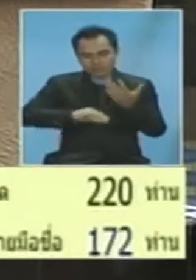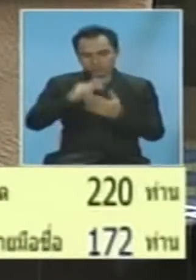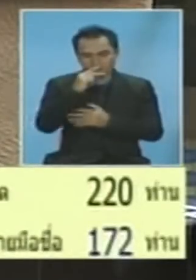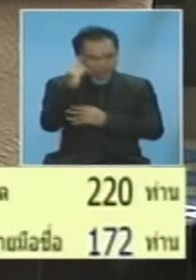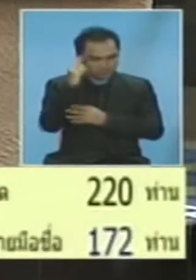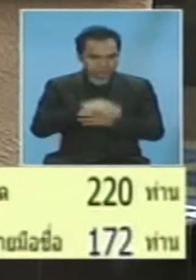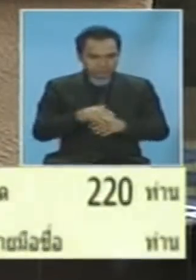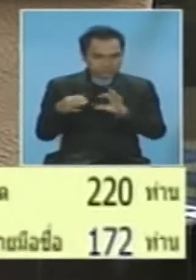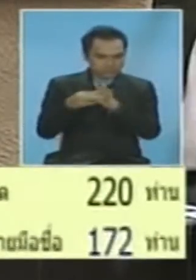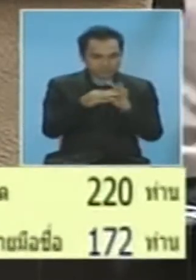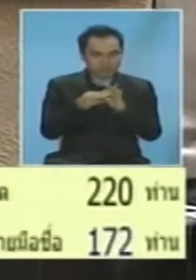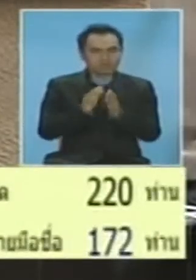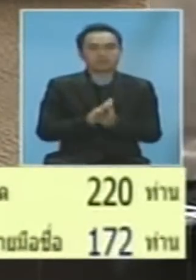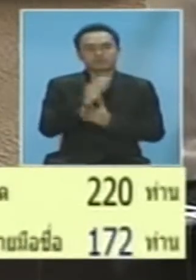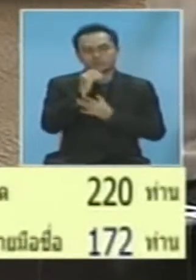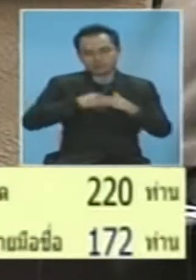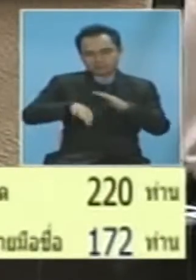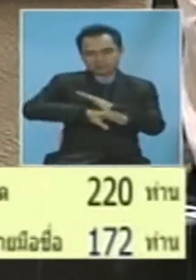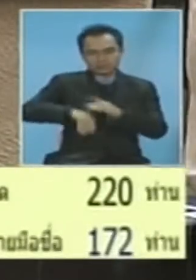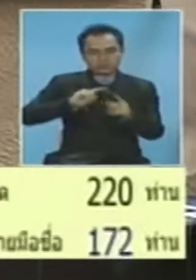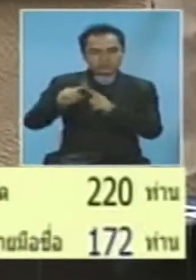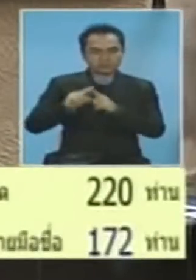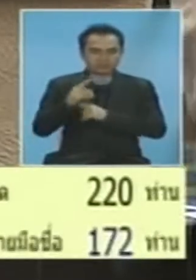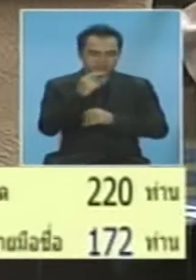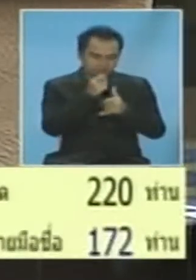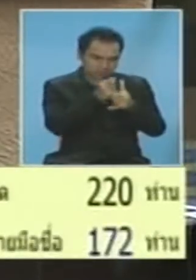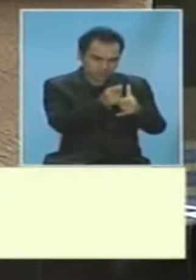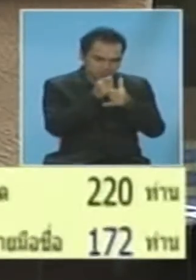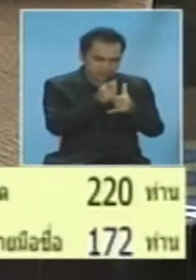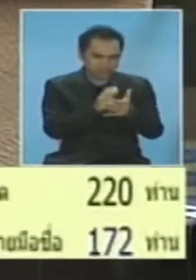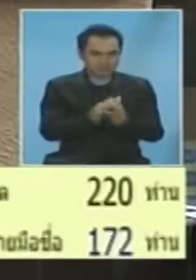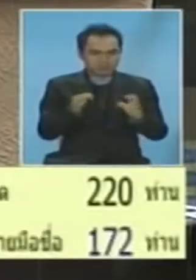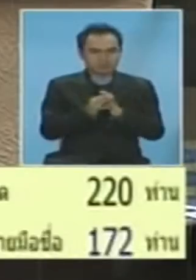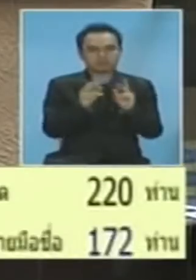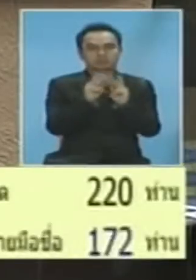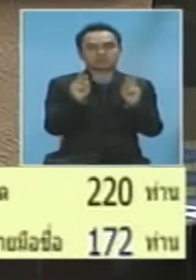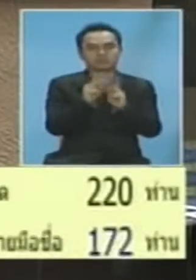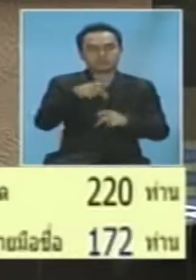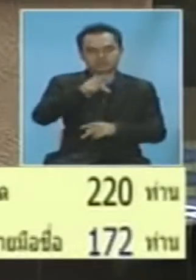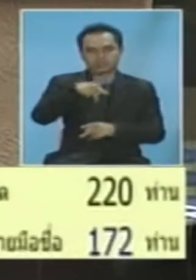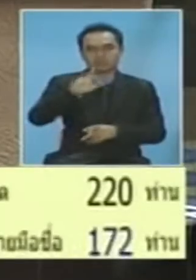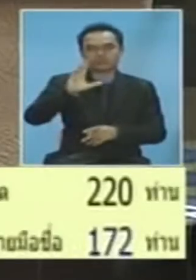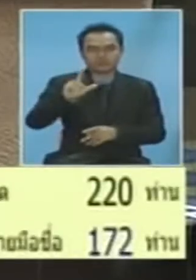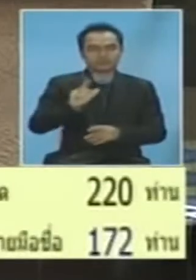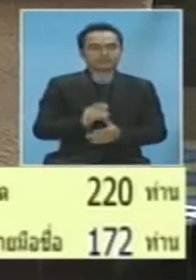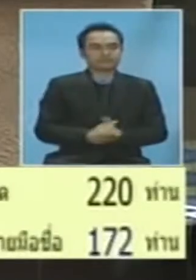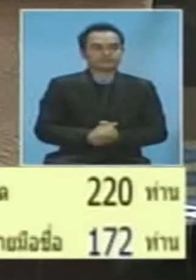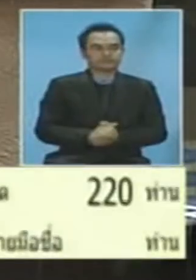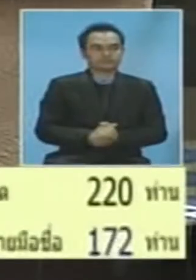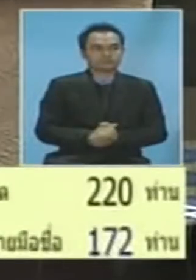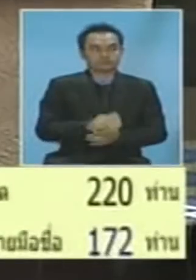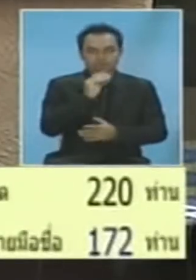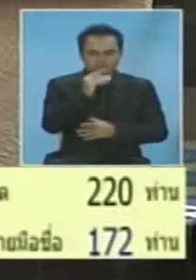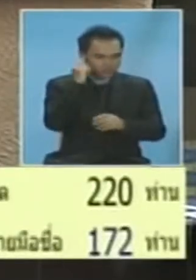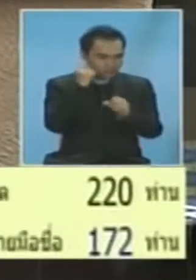อสู้คดีตลอดกระบวนการไต่สวนคดีของคณะกรรมการปปช.อย่างเต็มที่มิได้ละเลย